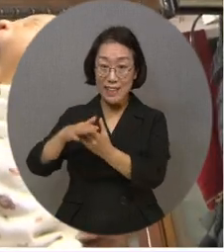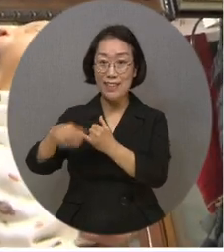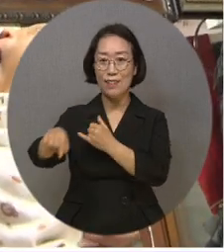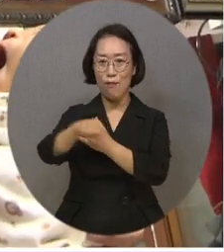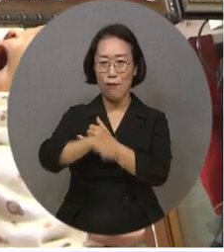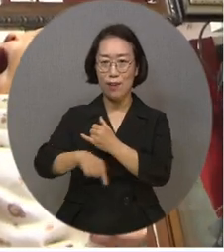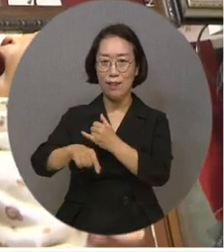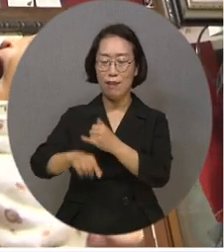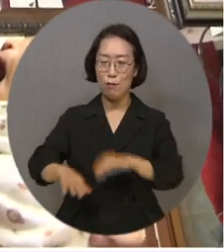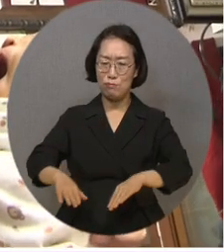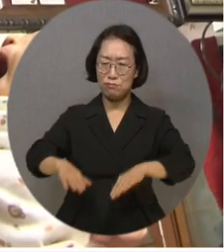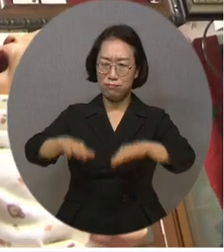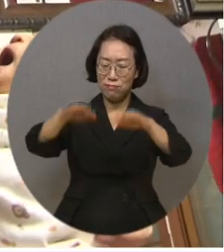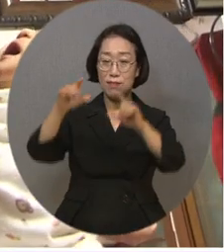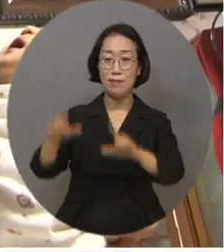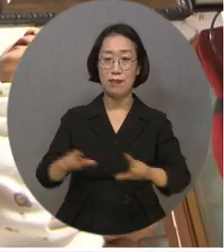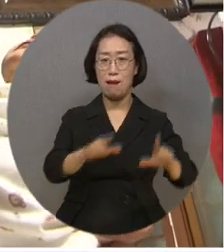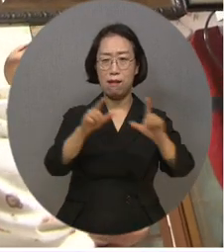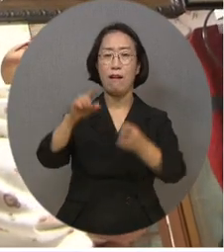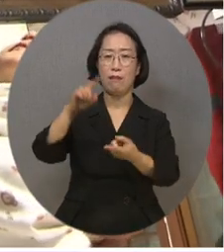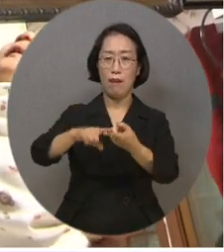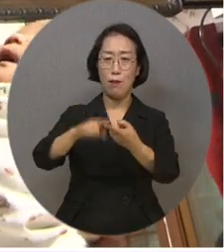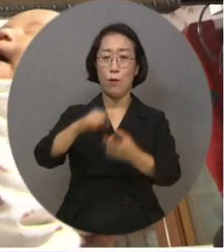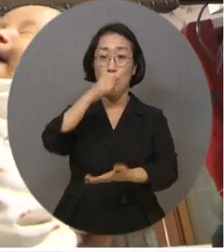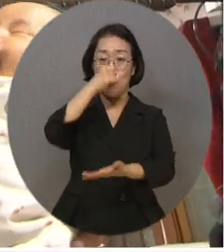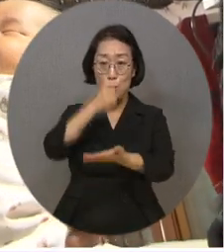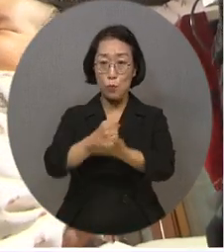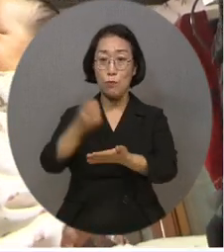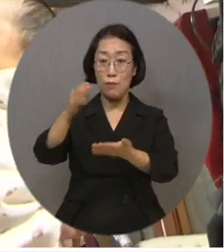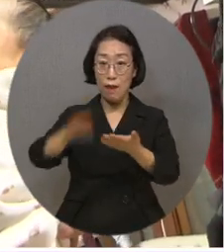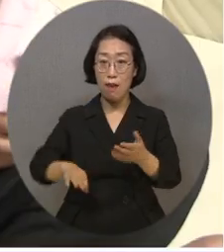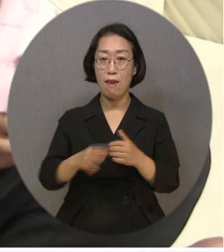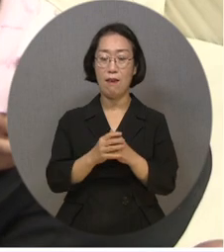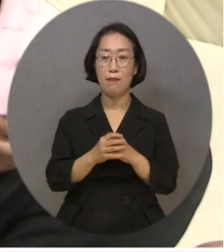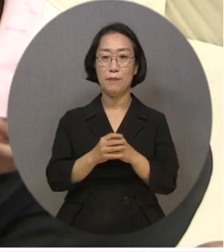좀 자랄 수 있도록 그렇게 해줘야 되는데 사실 물리적으로